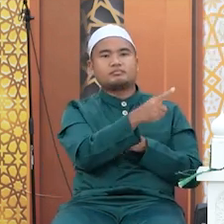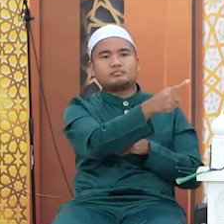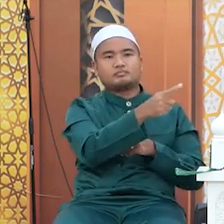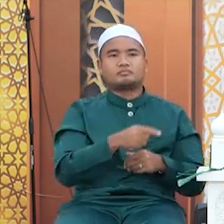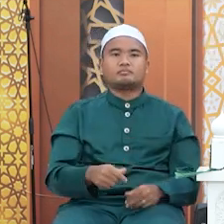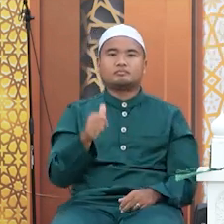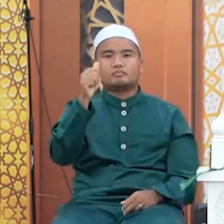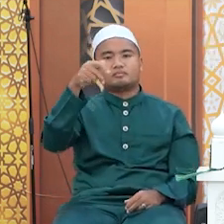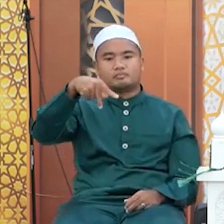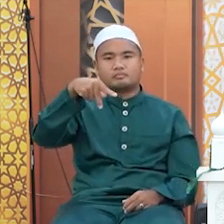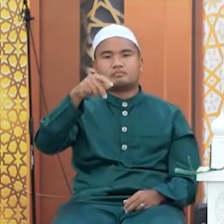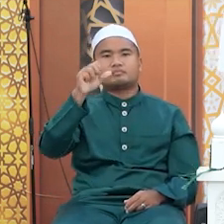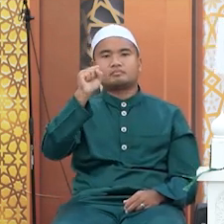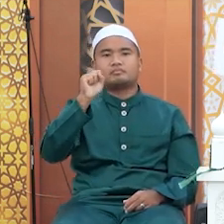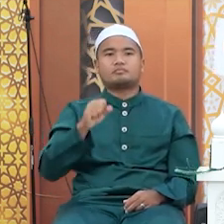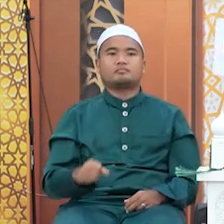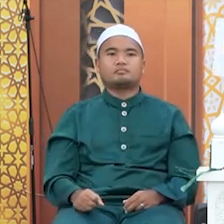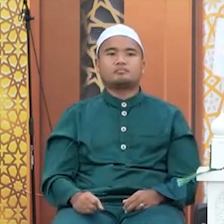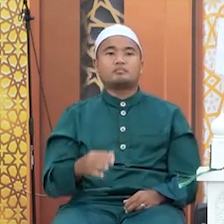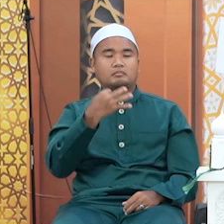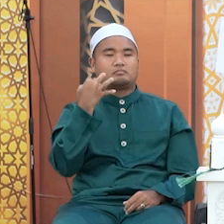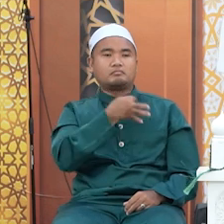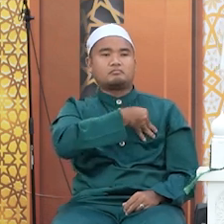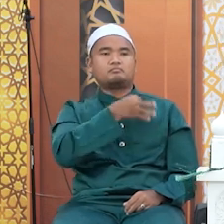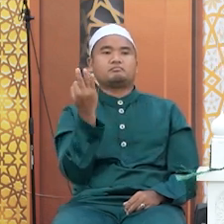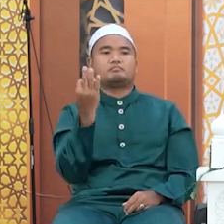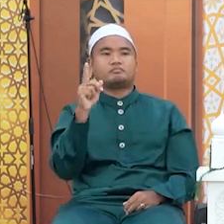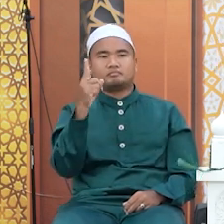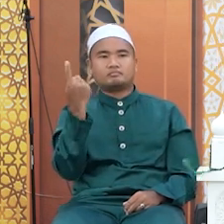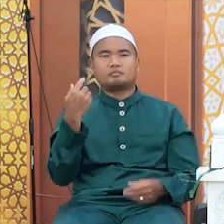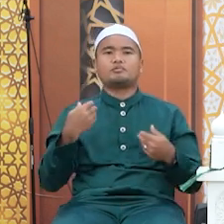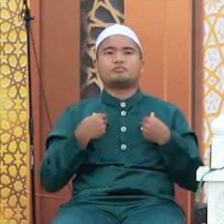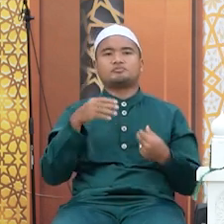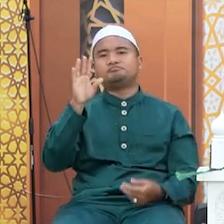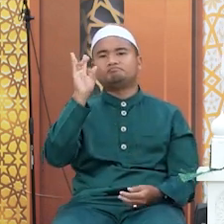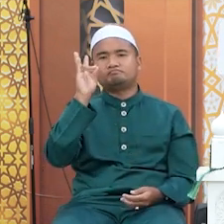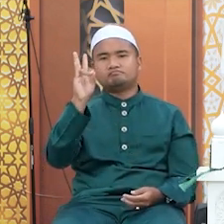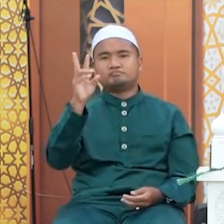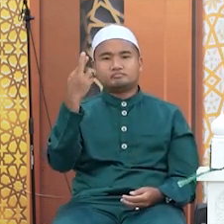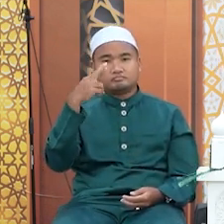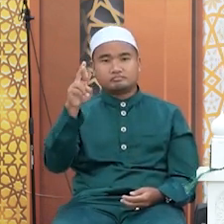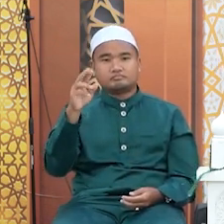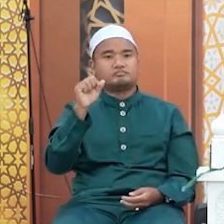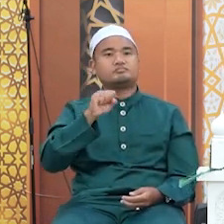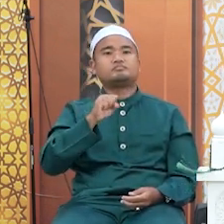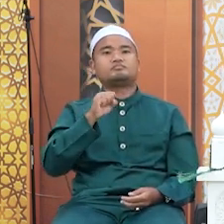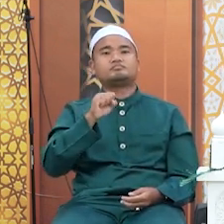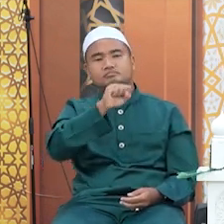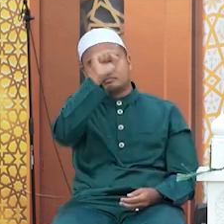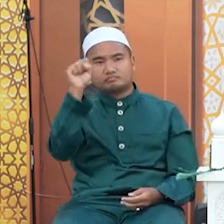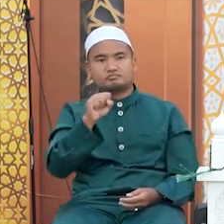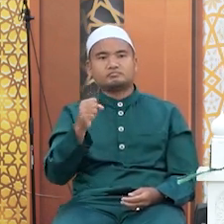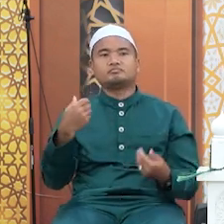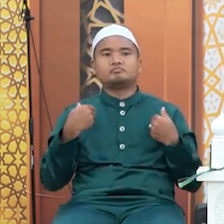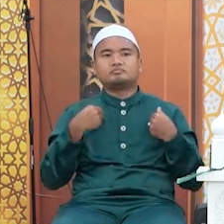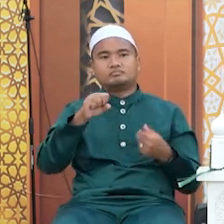apps Al-Inarah, percuma saja. Lebih daripada 7,000 soalan dah kita jawab. Setiap hari ada soalan-soalan baru,